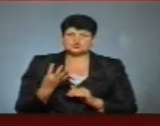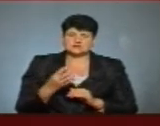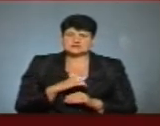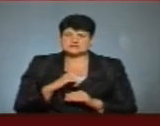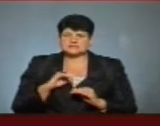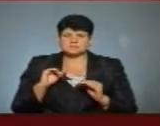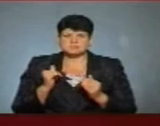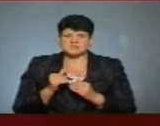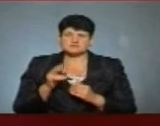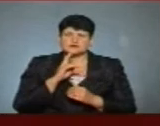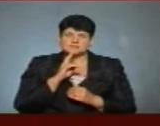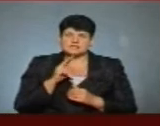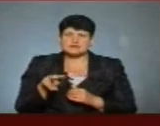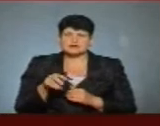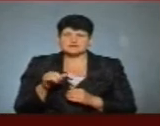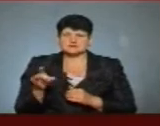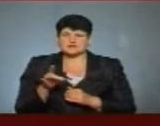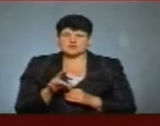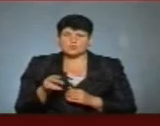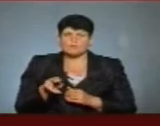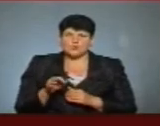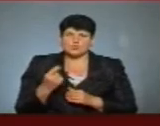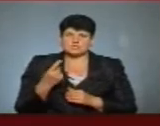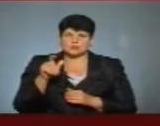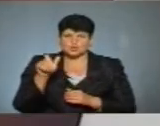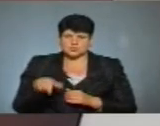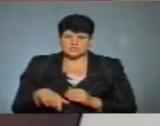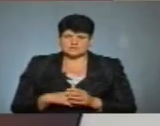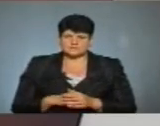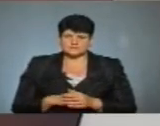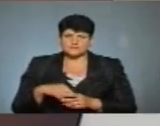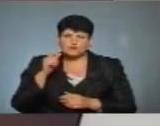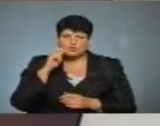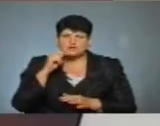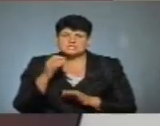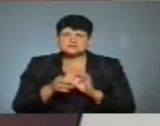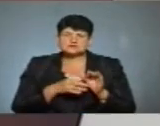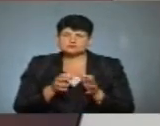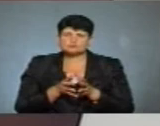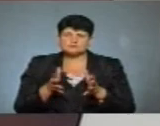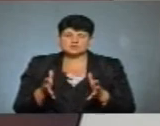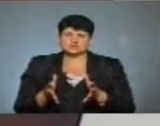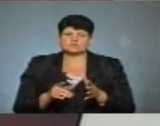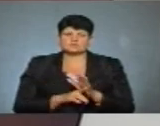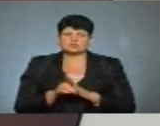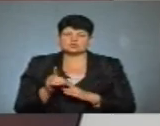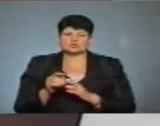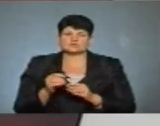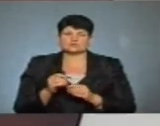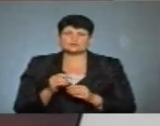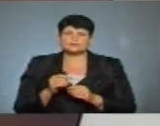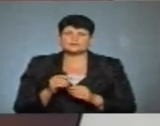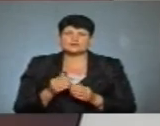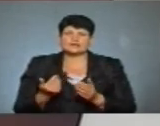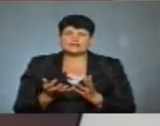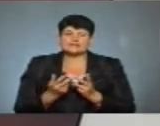найменше в Кременецькому та Лановецькому районах – по одній людині. В Україні за добу найбільша від початку пандемії кількість